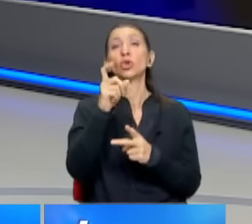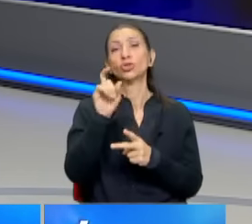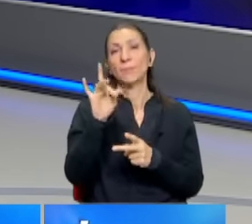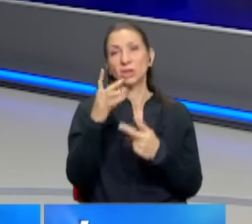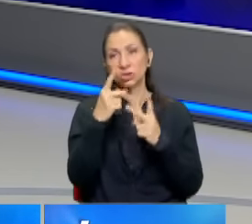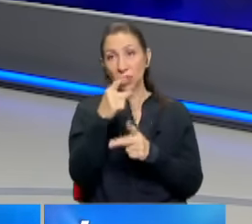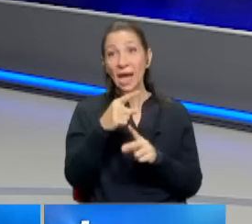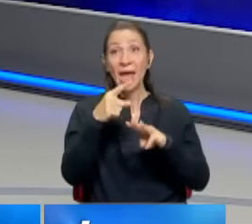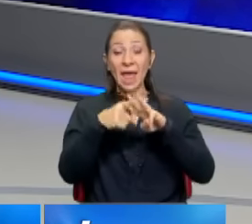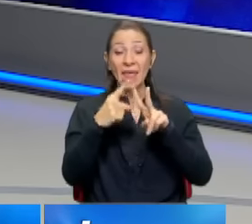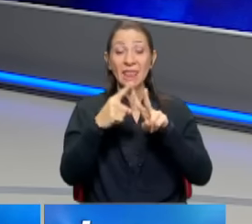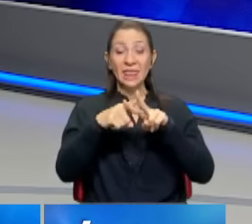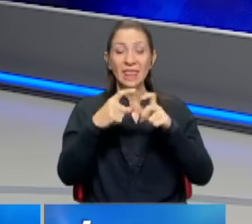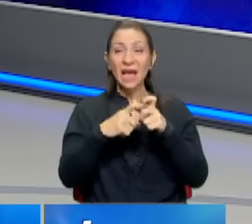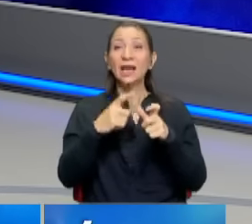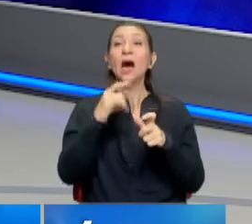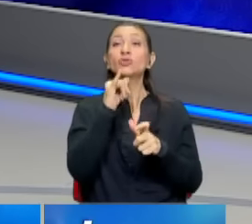açıklayacak. ENAG Ağustos'ta